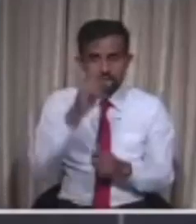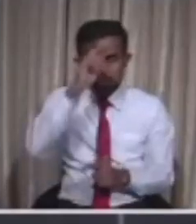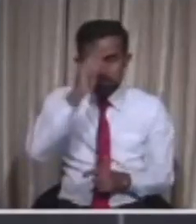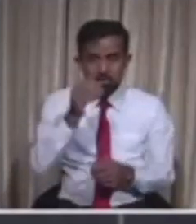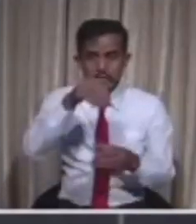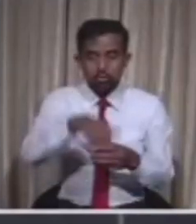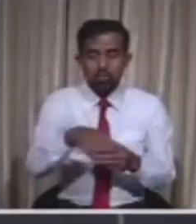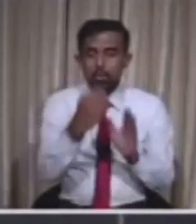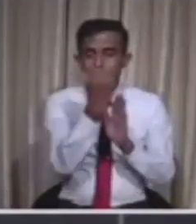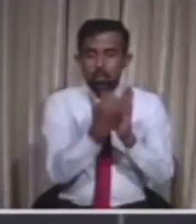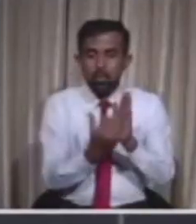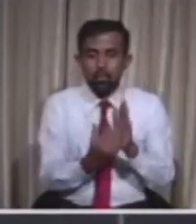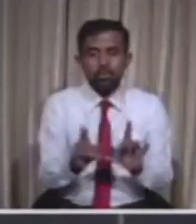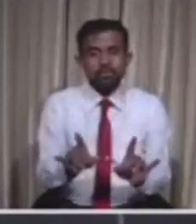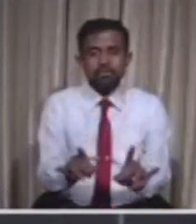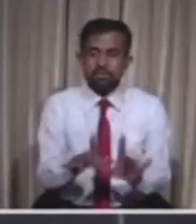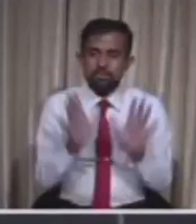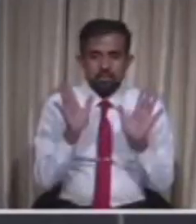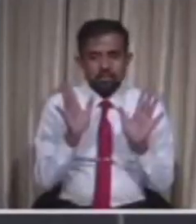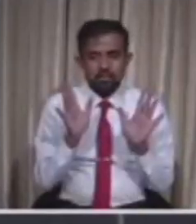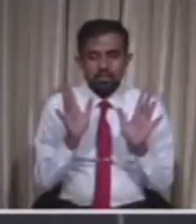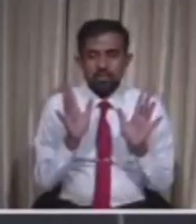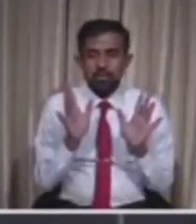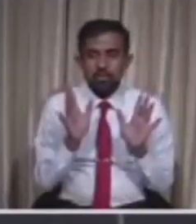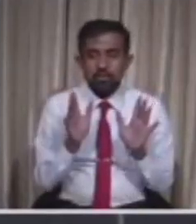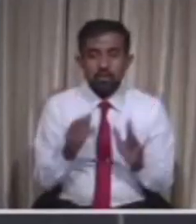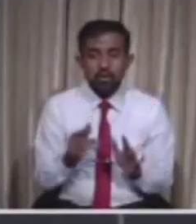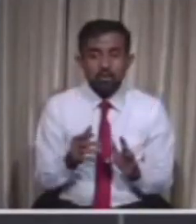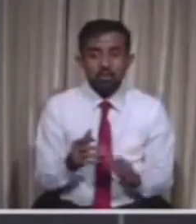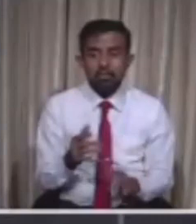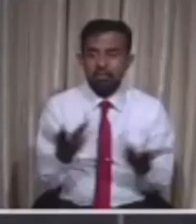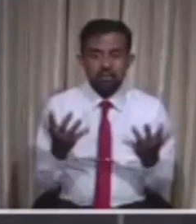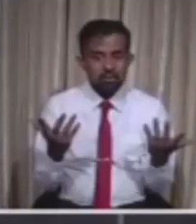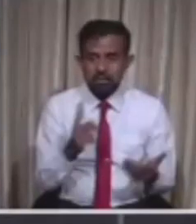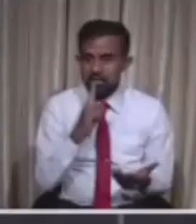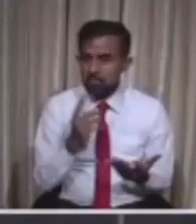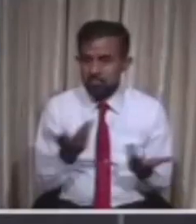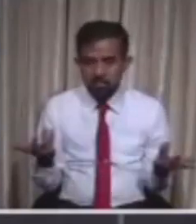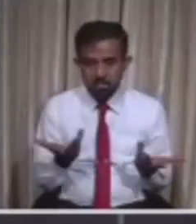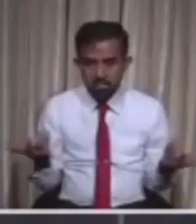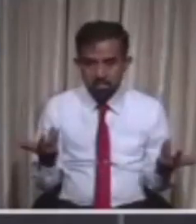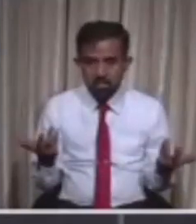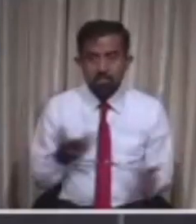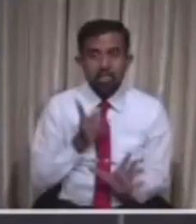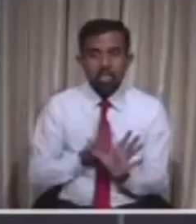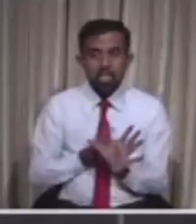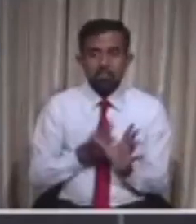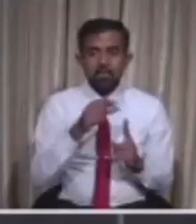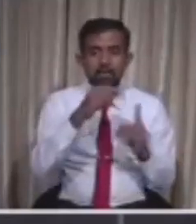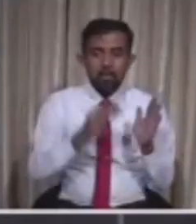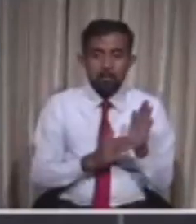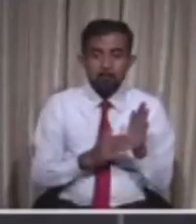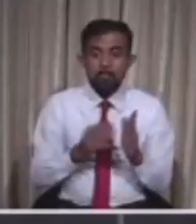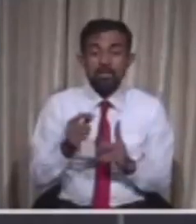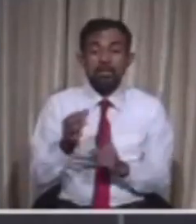පත්වීම විවස්ථානුකූලයි. ඒකට අපිට නැහැ කියන්න බෑ. අපිට හැමදාම ජනාධිපතිලා අගමැති වෙලා